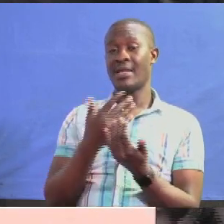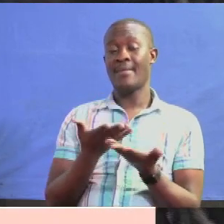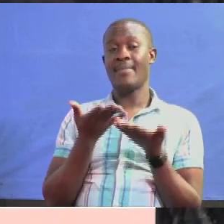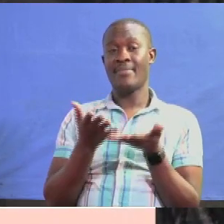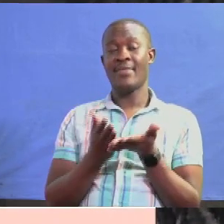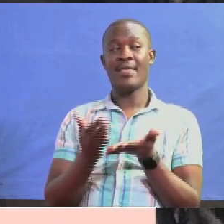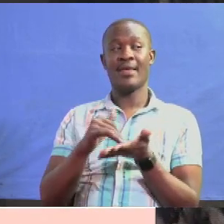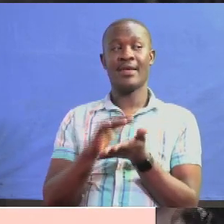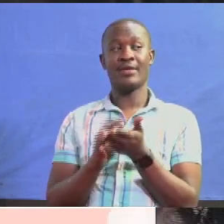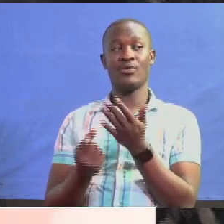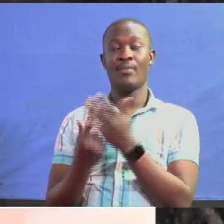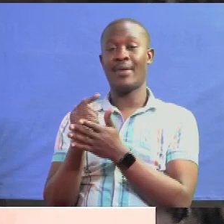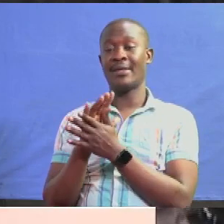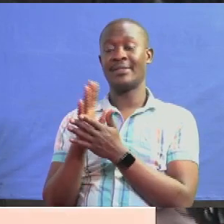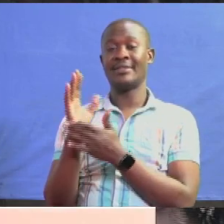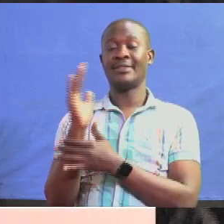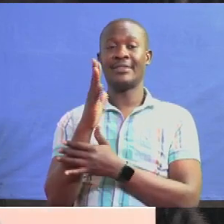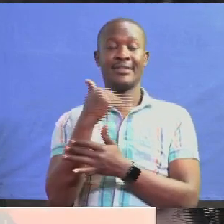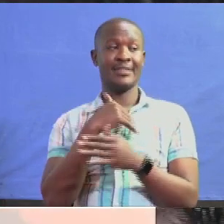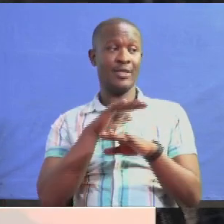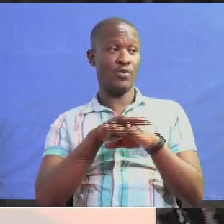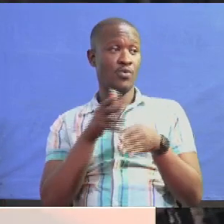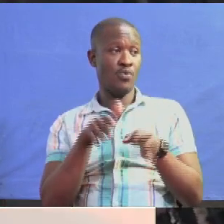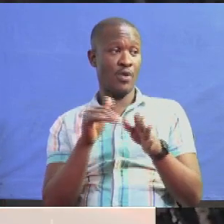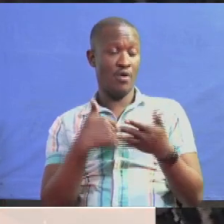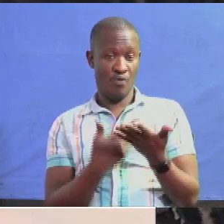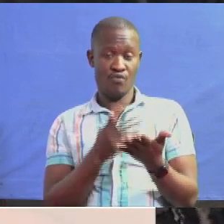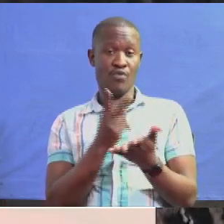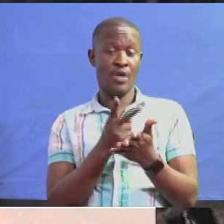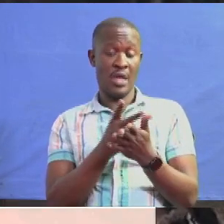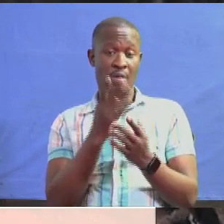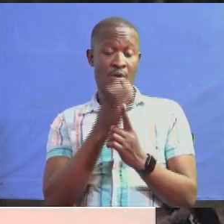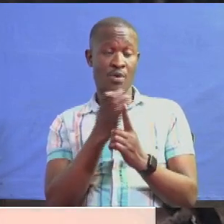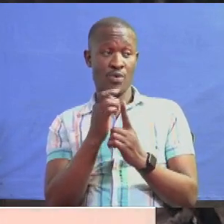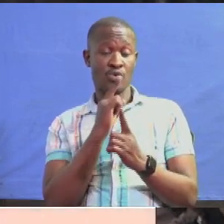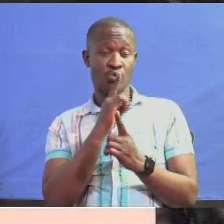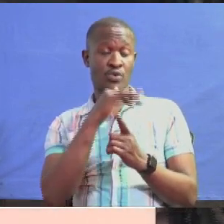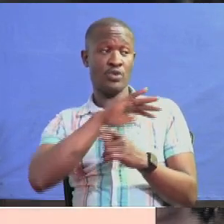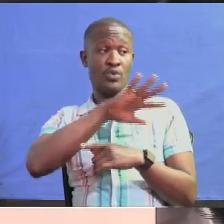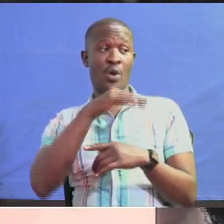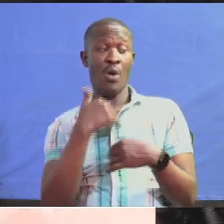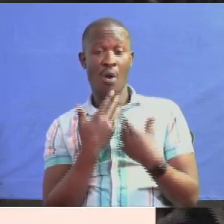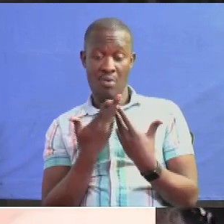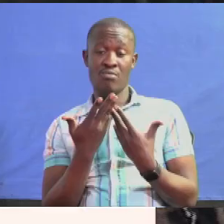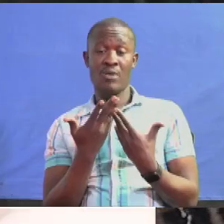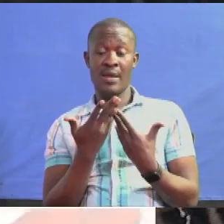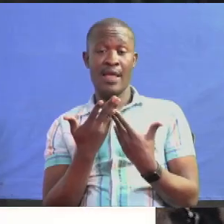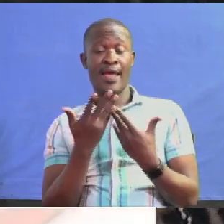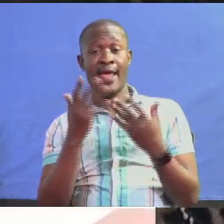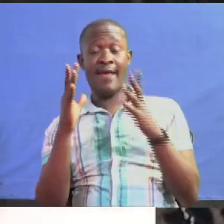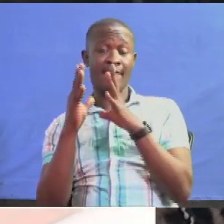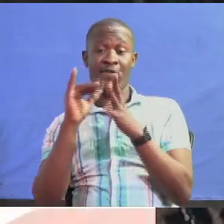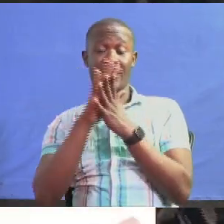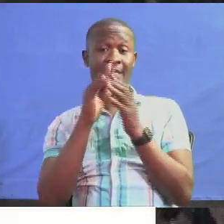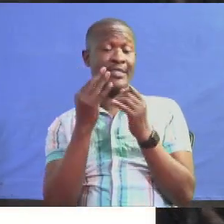plant trees because it's a good way of conserving our environment to ensure that our atmosphere is fresh and